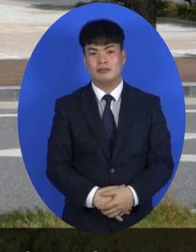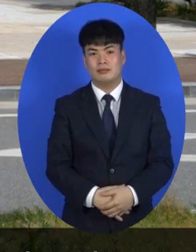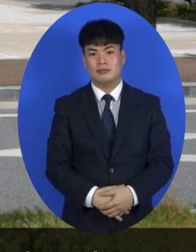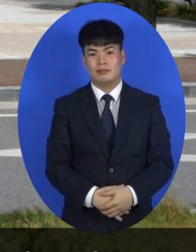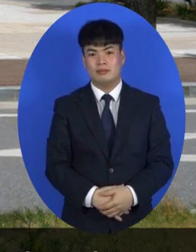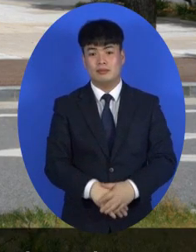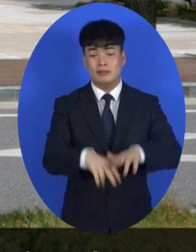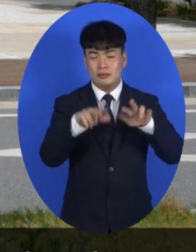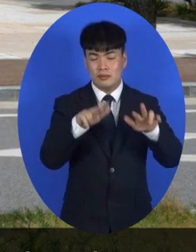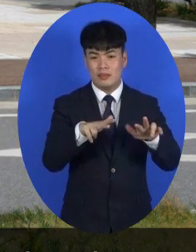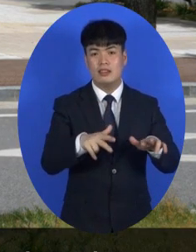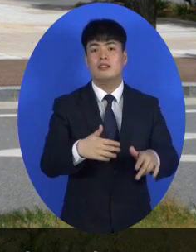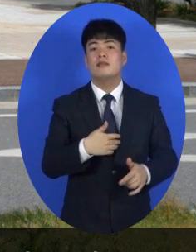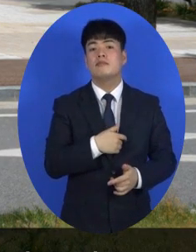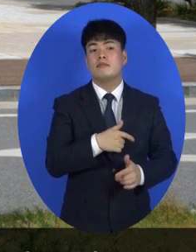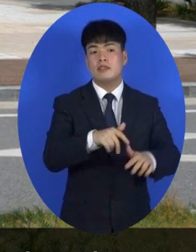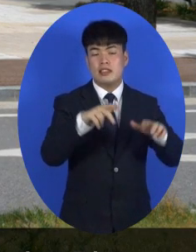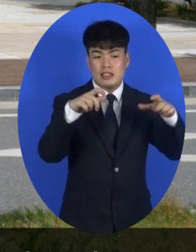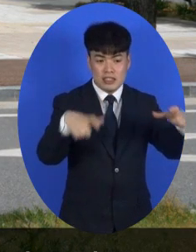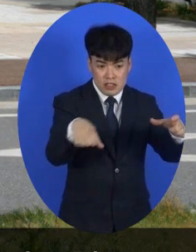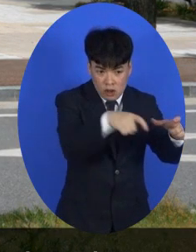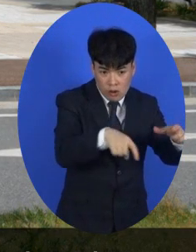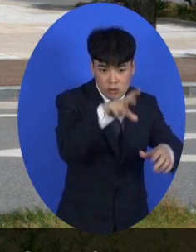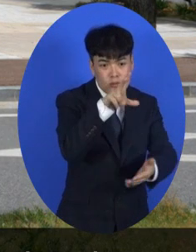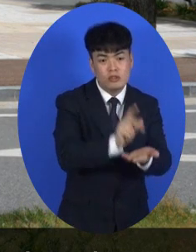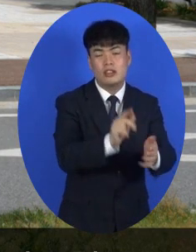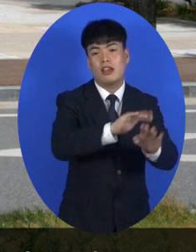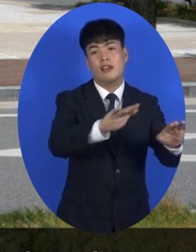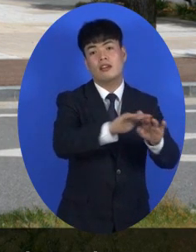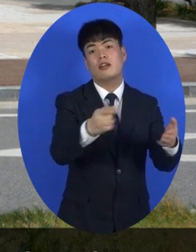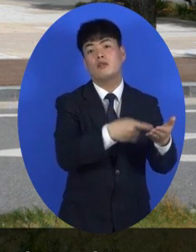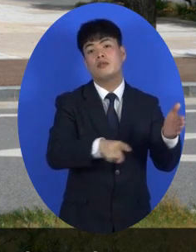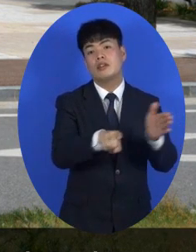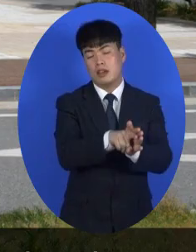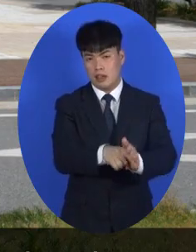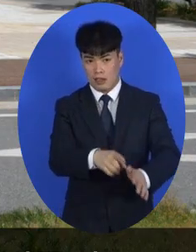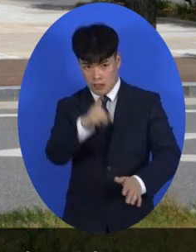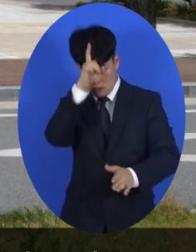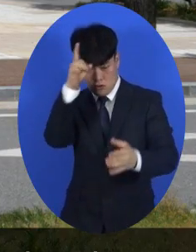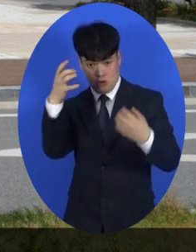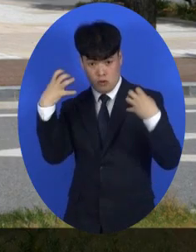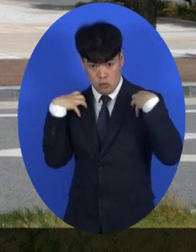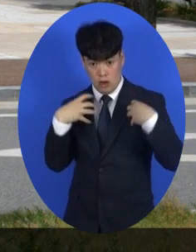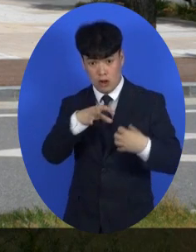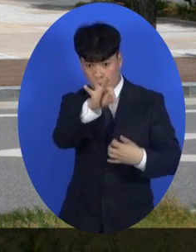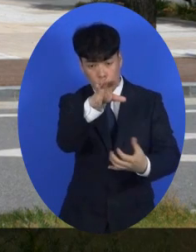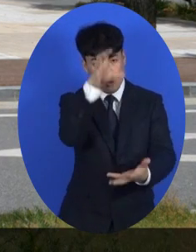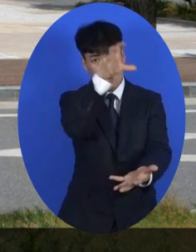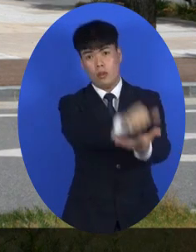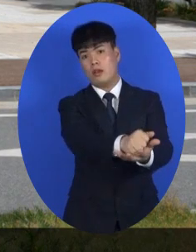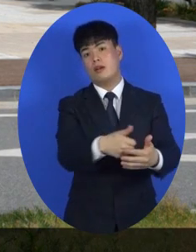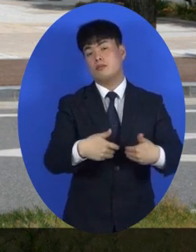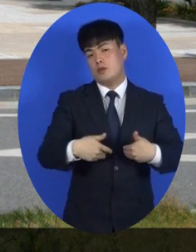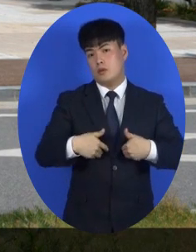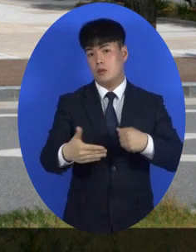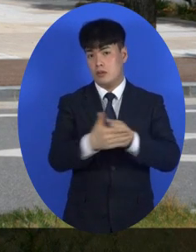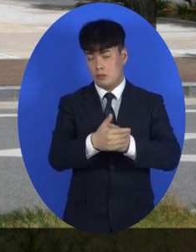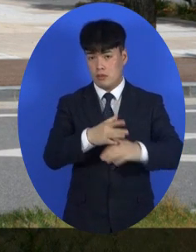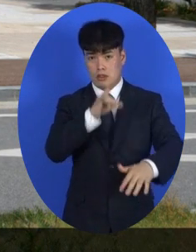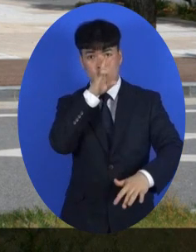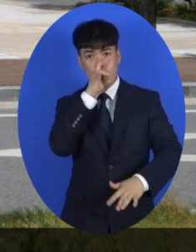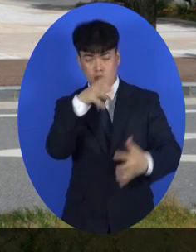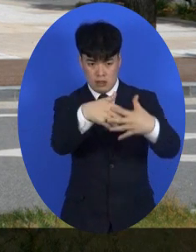사업 해결에 필요한 2021년도 정부 예산을 확보하기 위해 중앙부처를 방문하고 본격적인 국비 예산